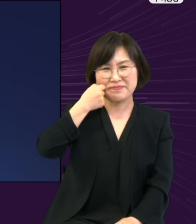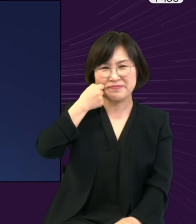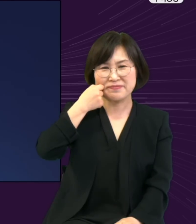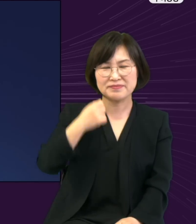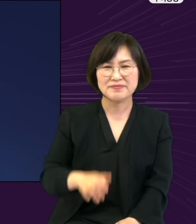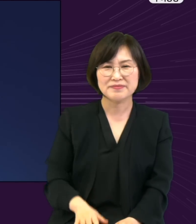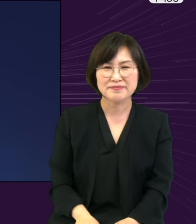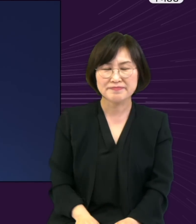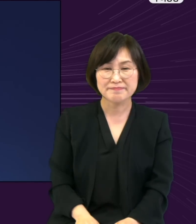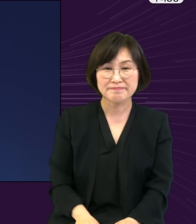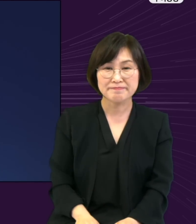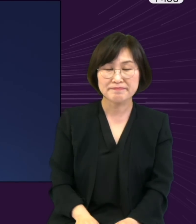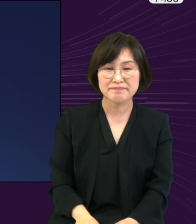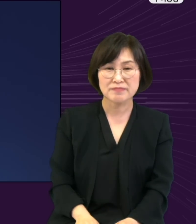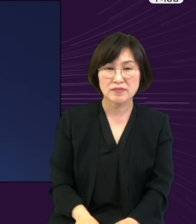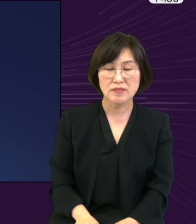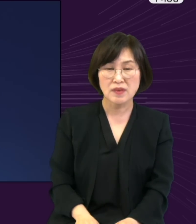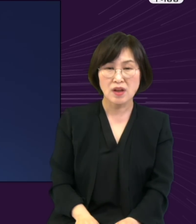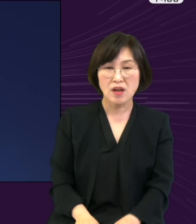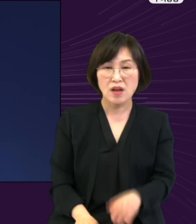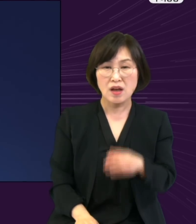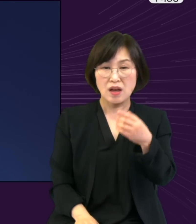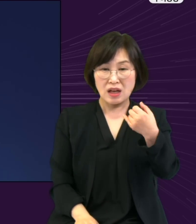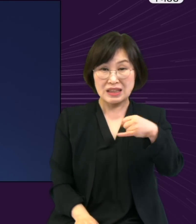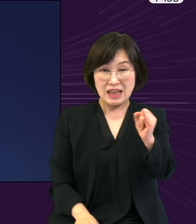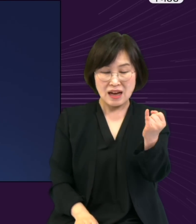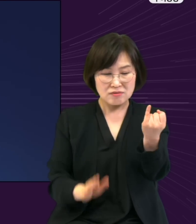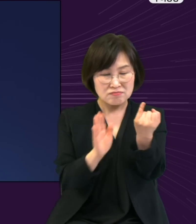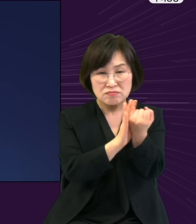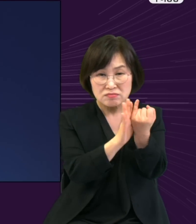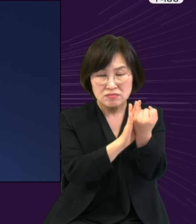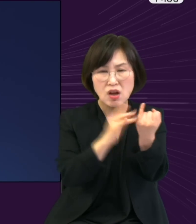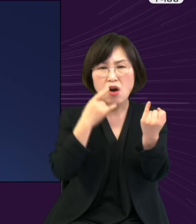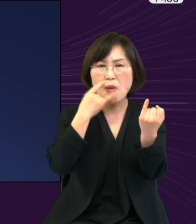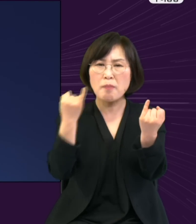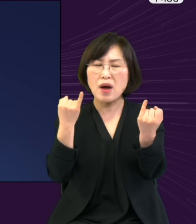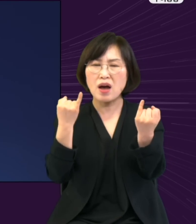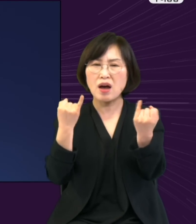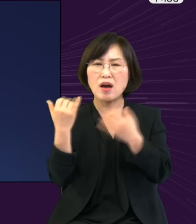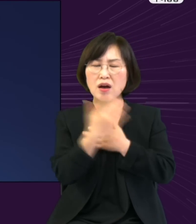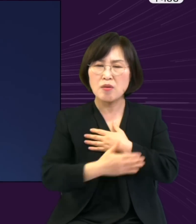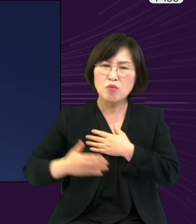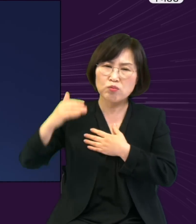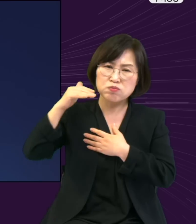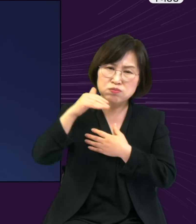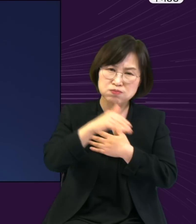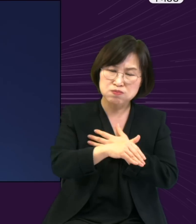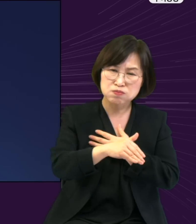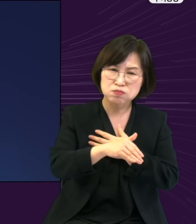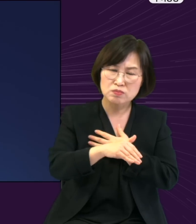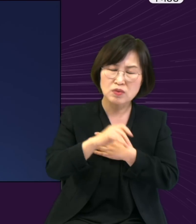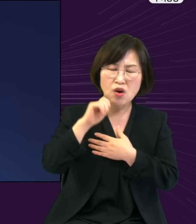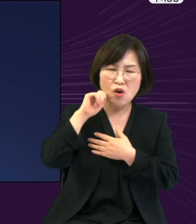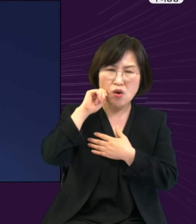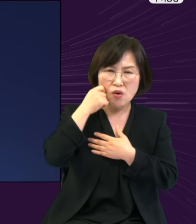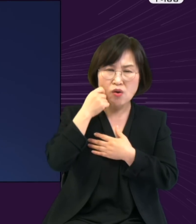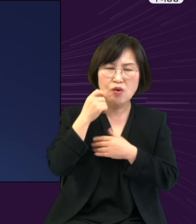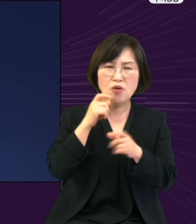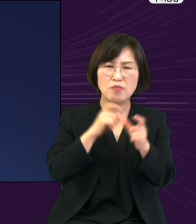그런데 최근 하은이를 돌보는 엄마의 건강까지 문제가 생겨서 어려움이 있다고